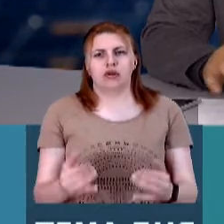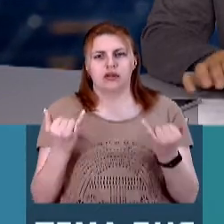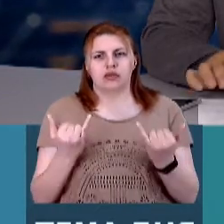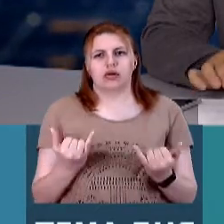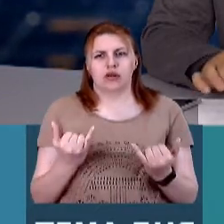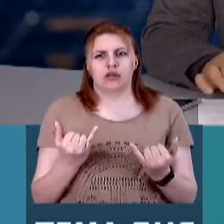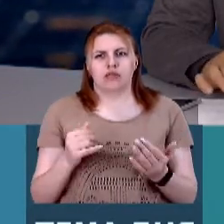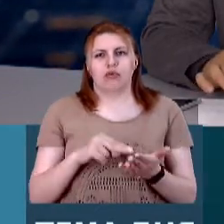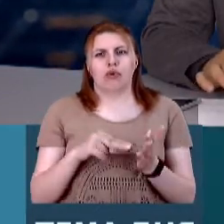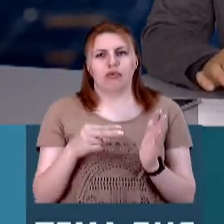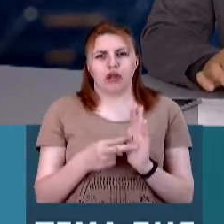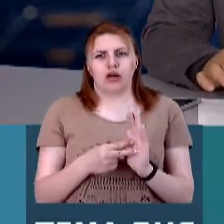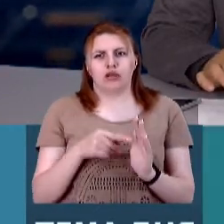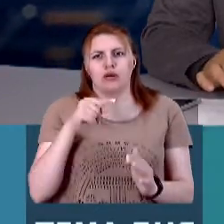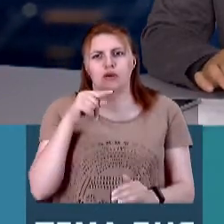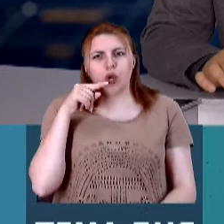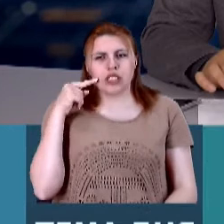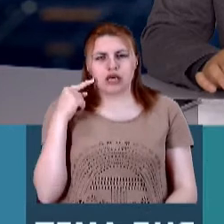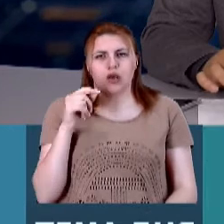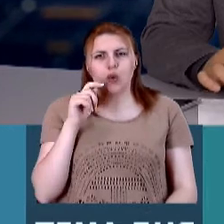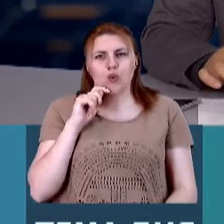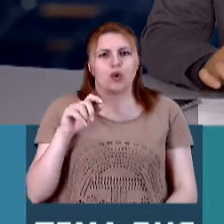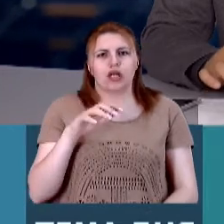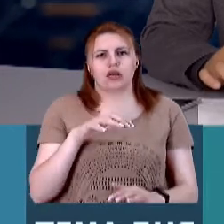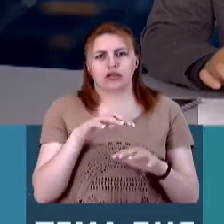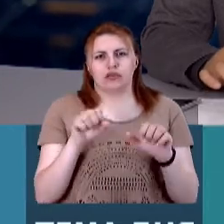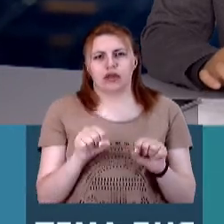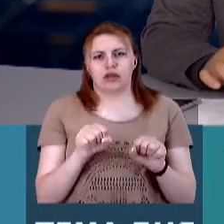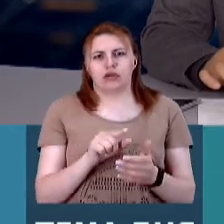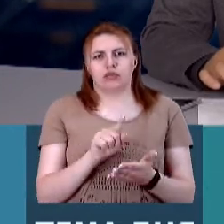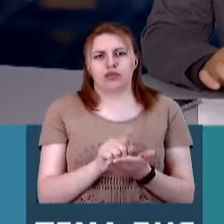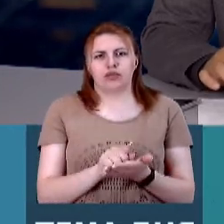по плану Росії українська влада повинна